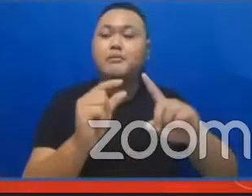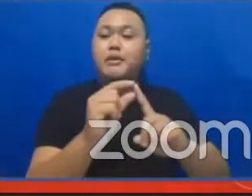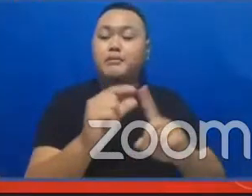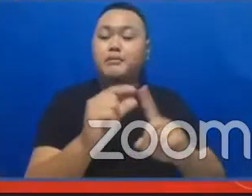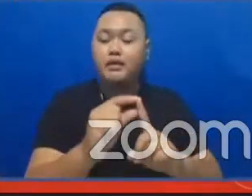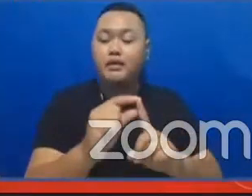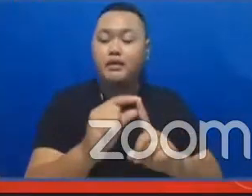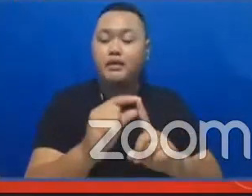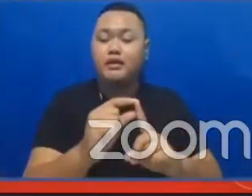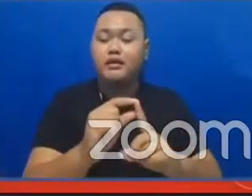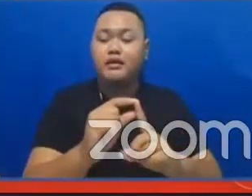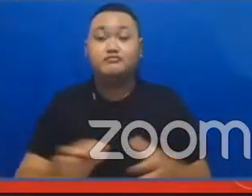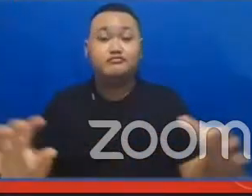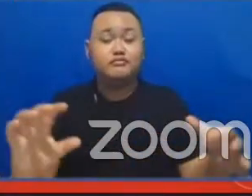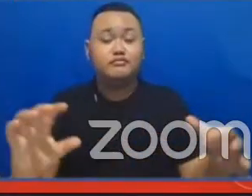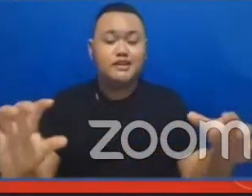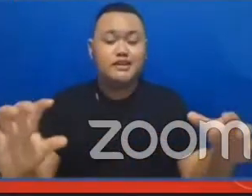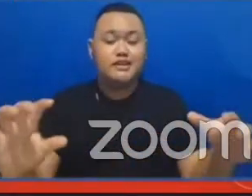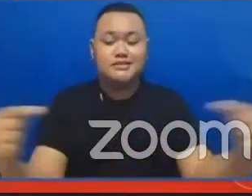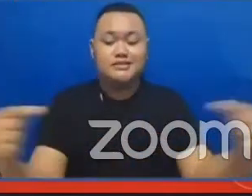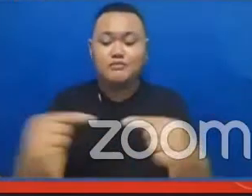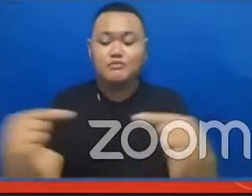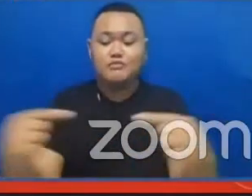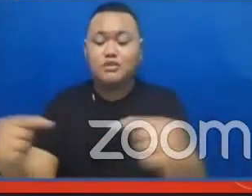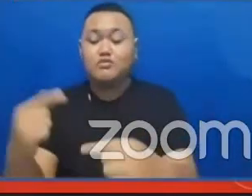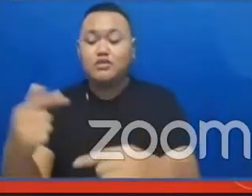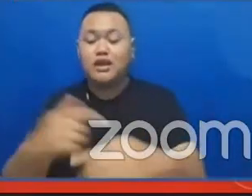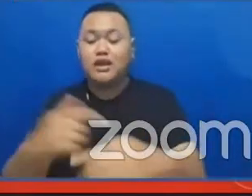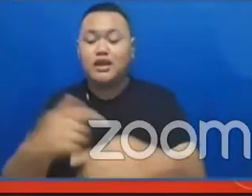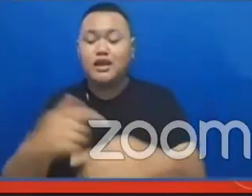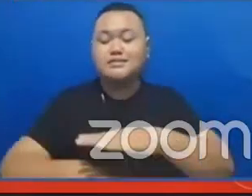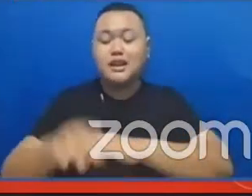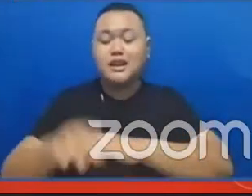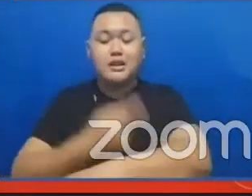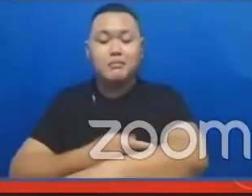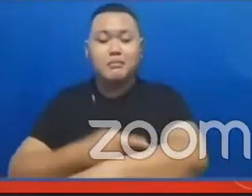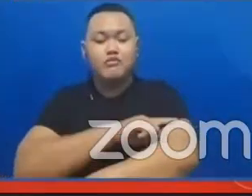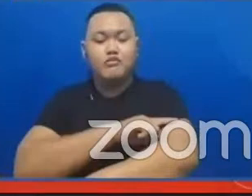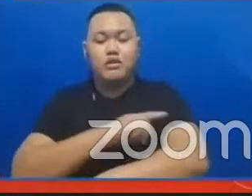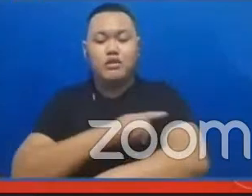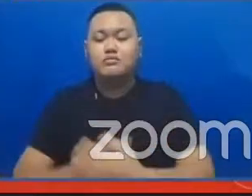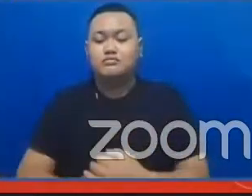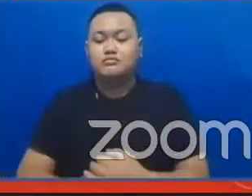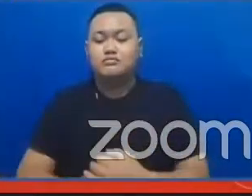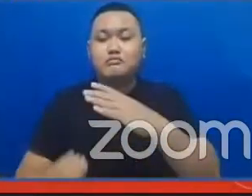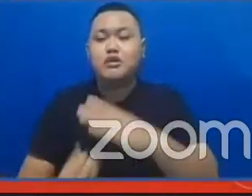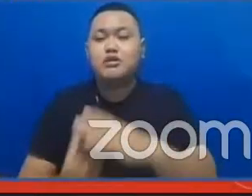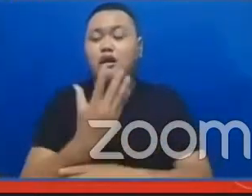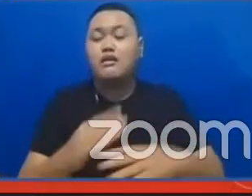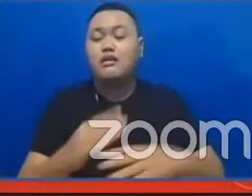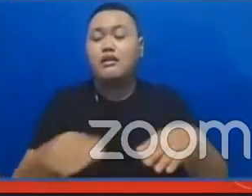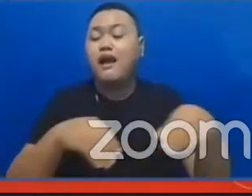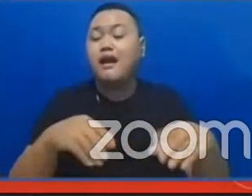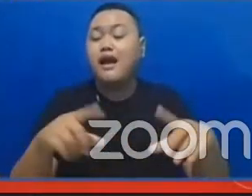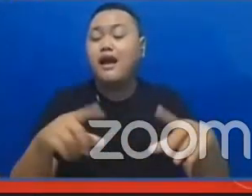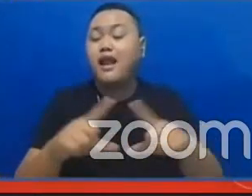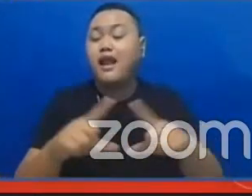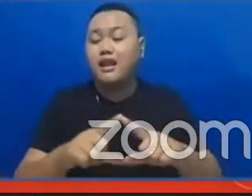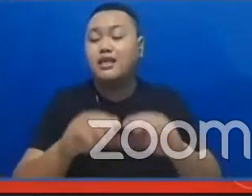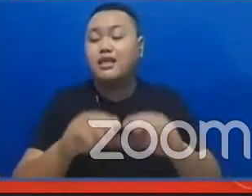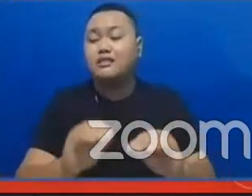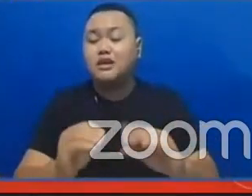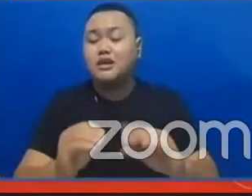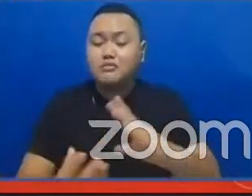mengkoneksikan dengan standar kompetensi yang sesuai, mengembangkan bahan ajarnya, mengembangkan aplikasinya.